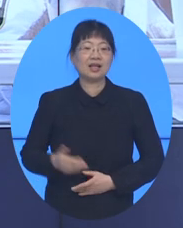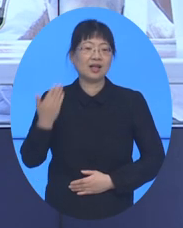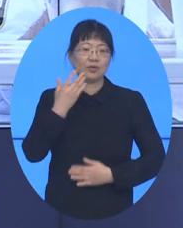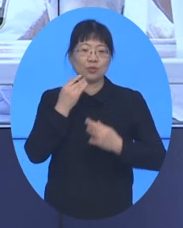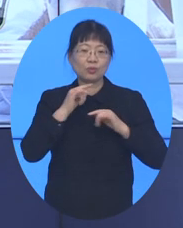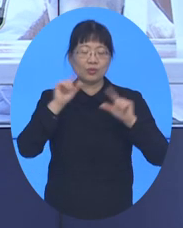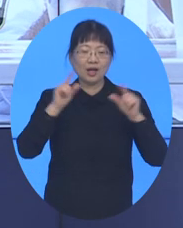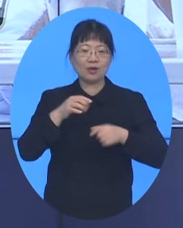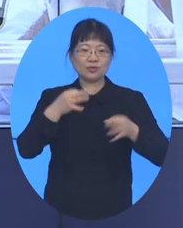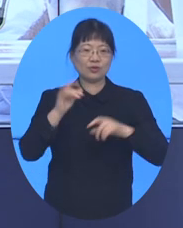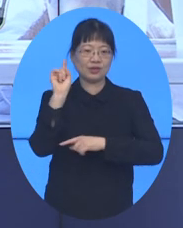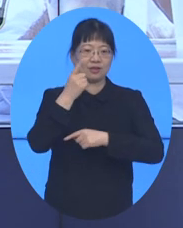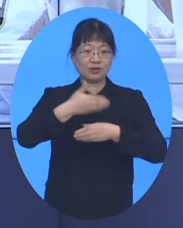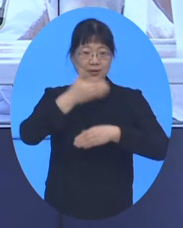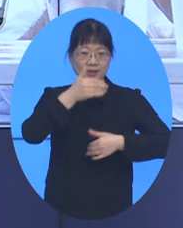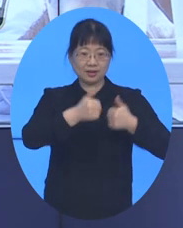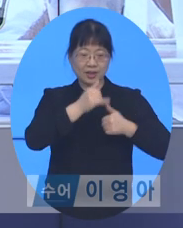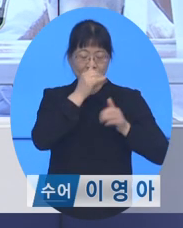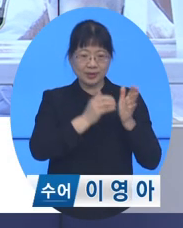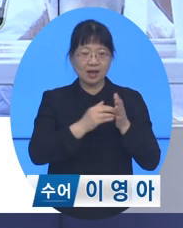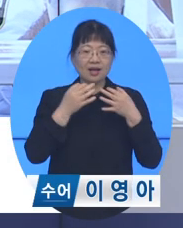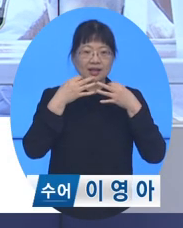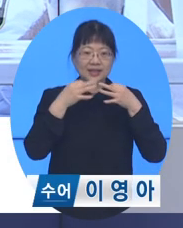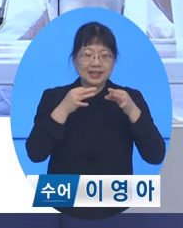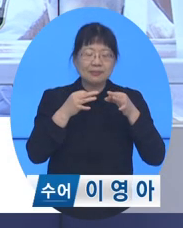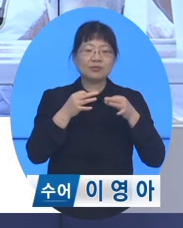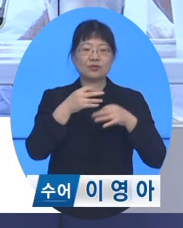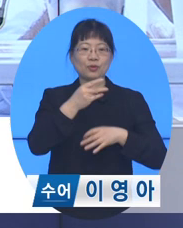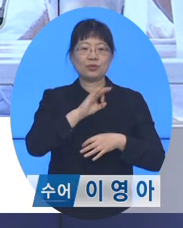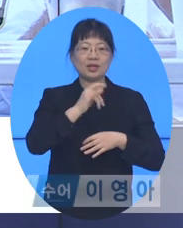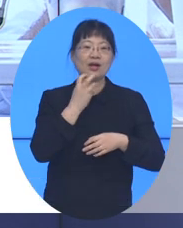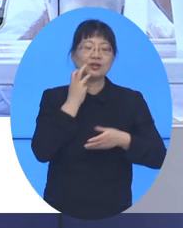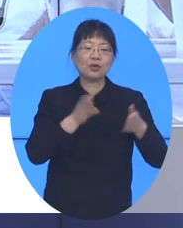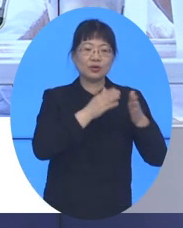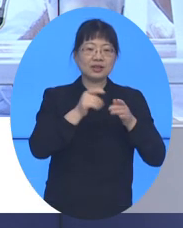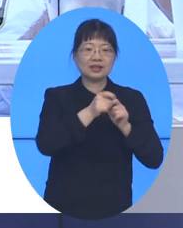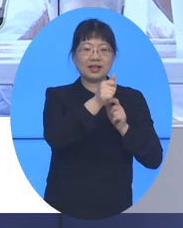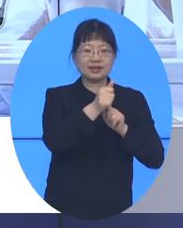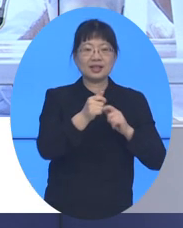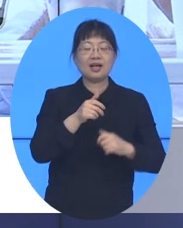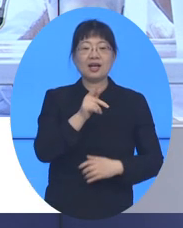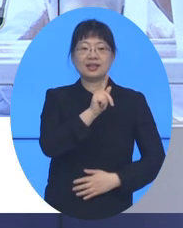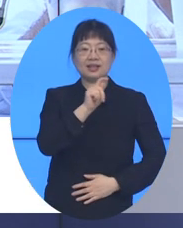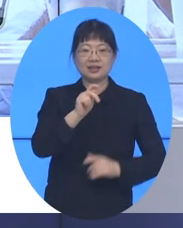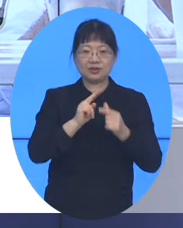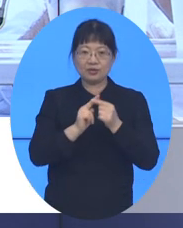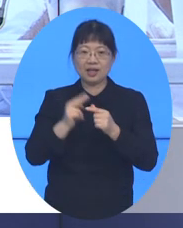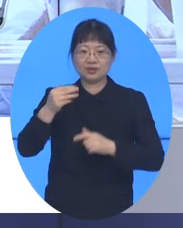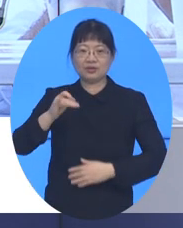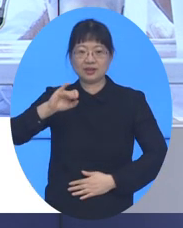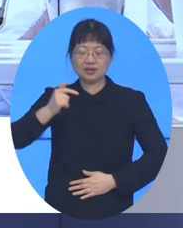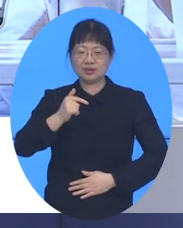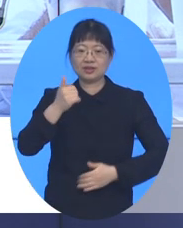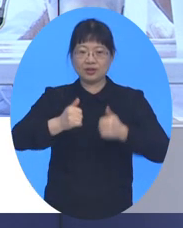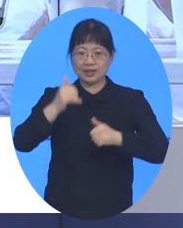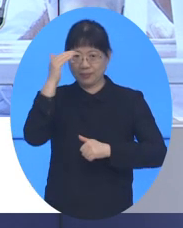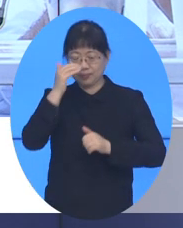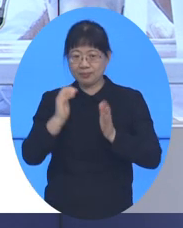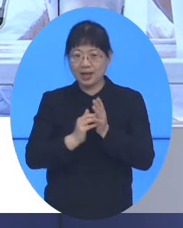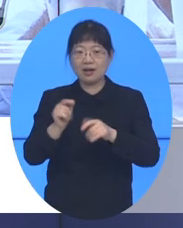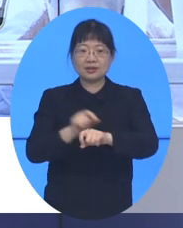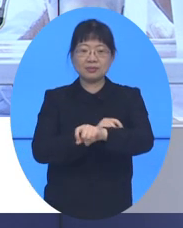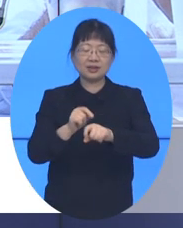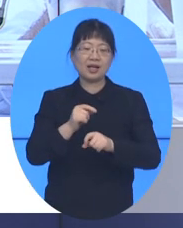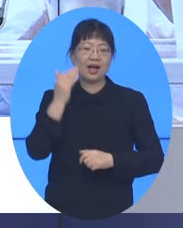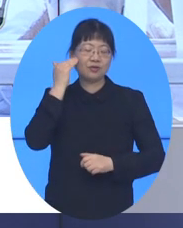지난 주말 프로야구 개막전이 있었죠. 김동현 경기도지사는 KT 위즈와 LG 트윈스의 경기를 관람했는데요. 이 자리에는